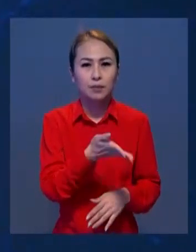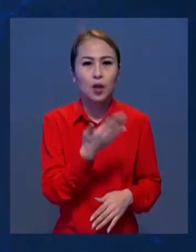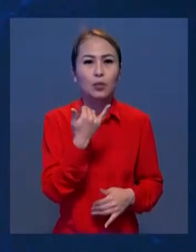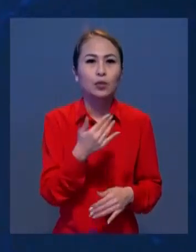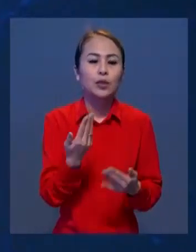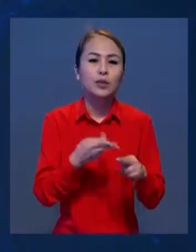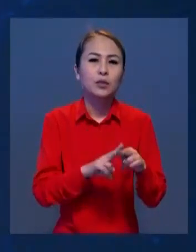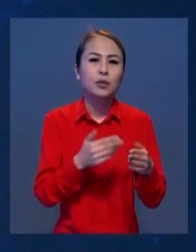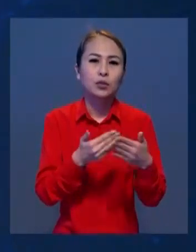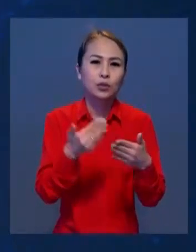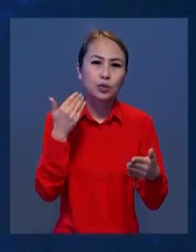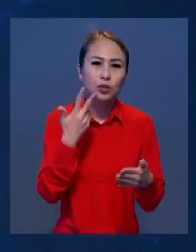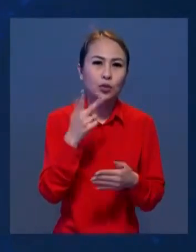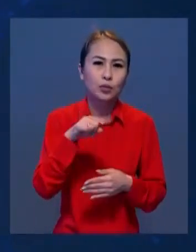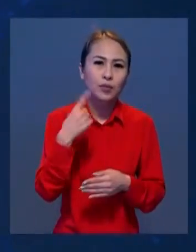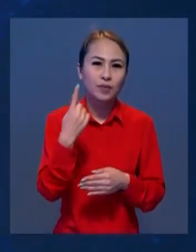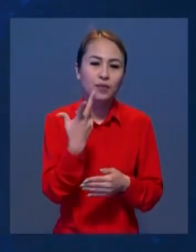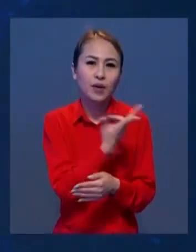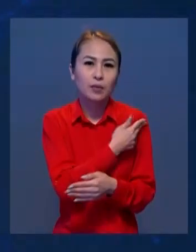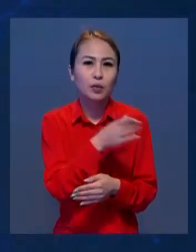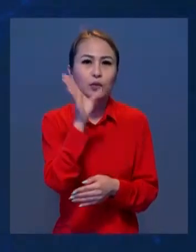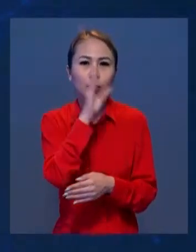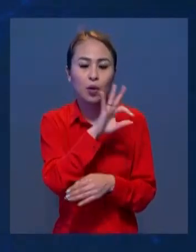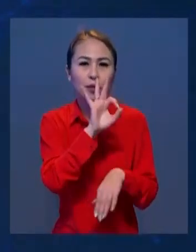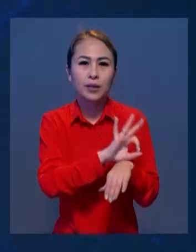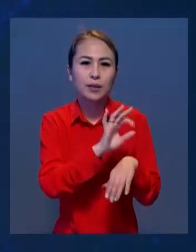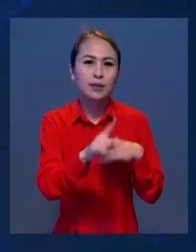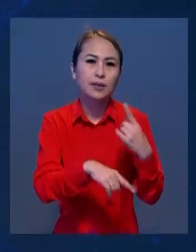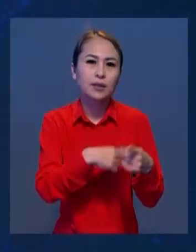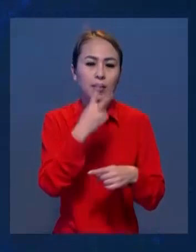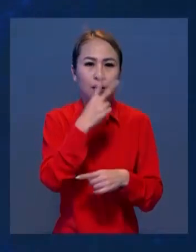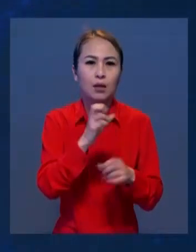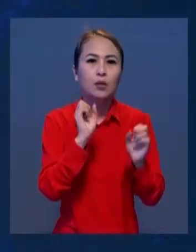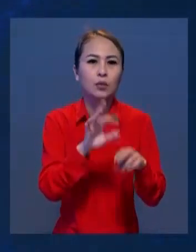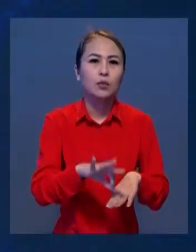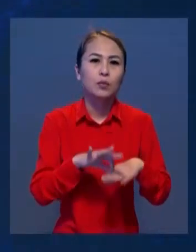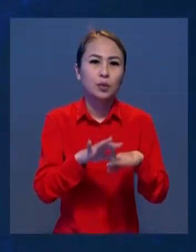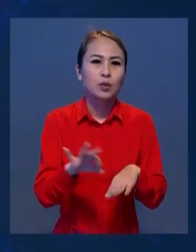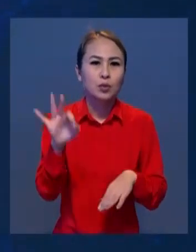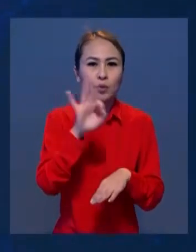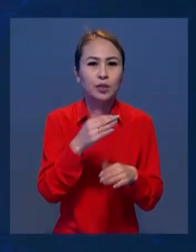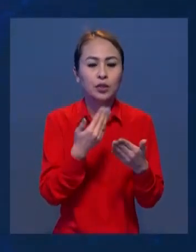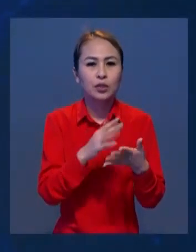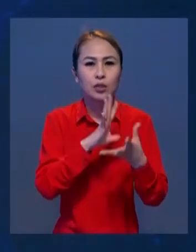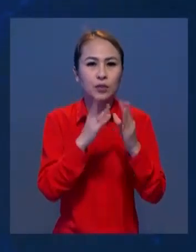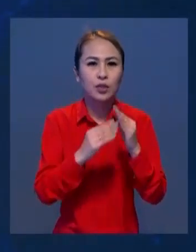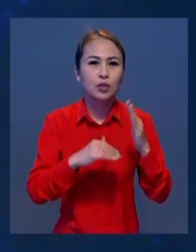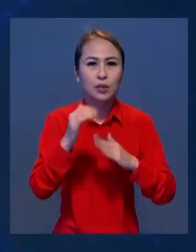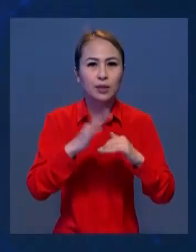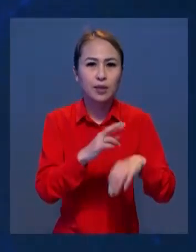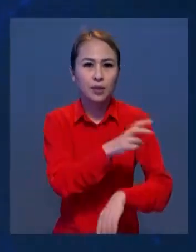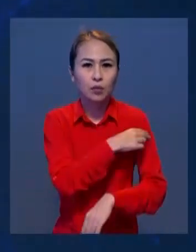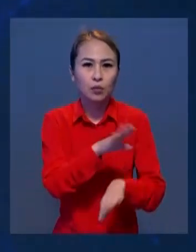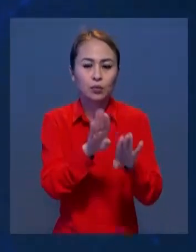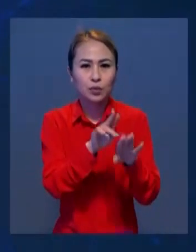салынады. Бүгінге дейін олардың 1/3 вакцина алып үлгерген. Науқанның келесі кезеңі қалай өтеді? Бұл туралы сол елдегі жалпы